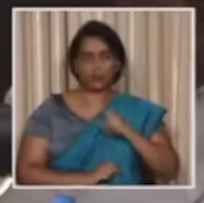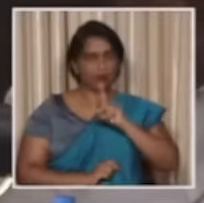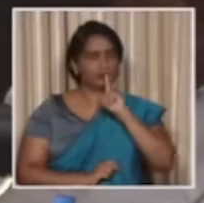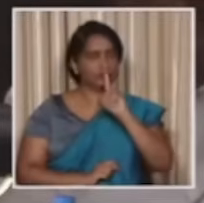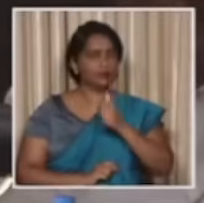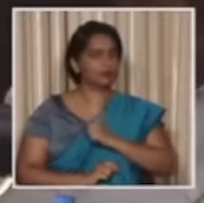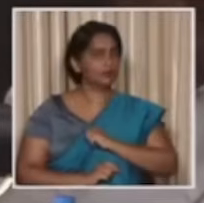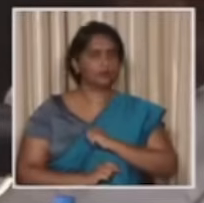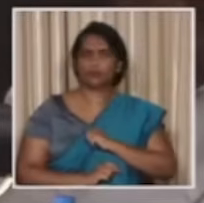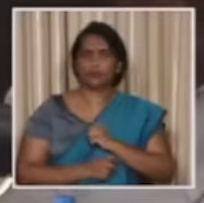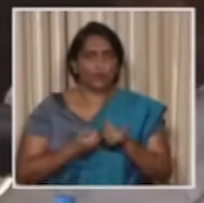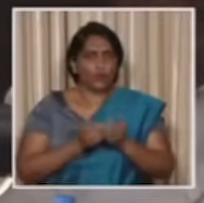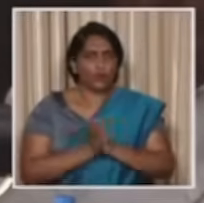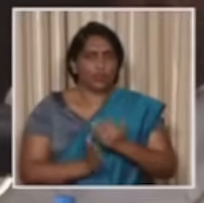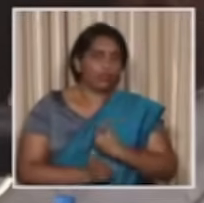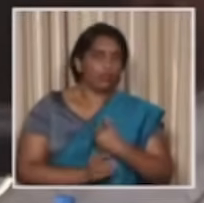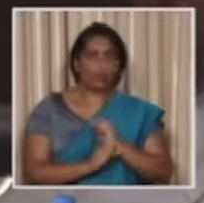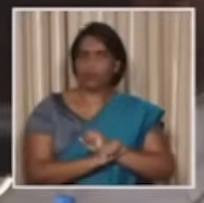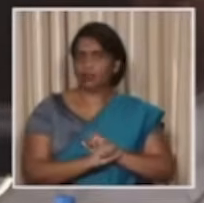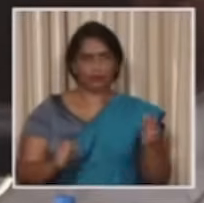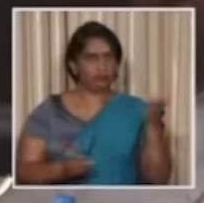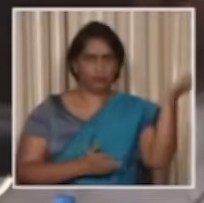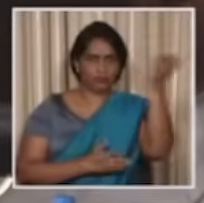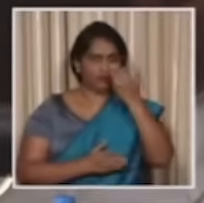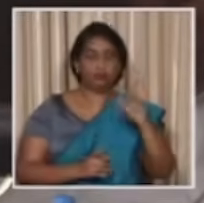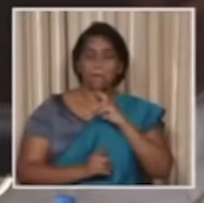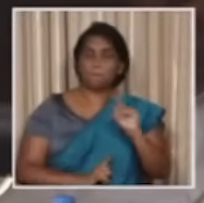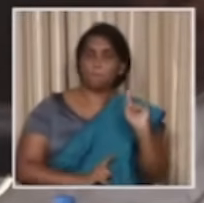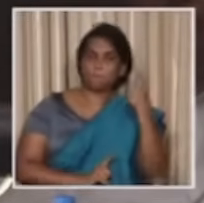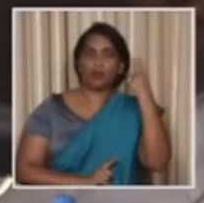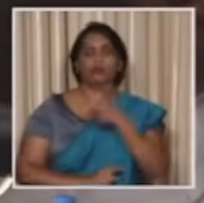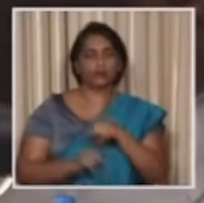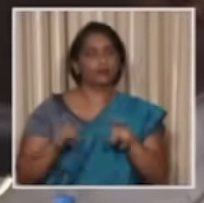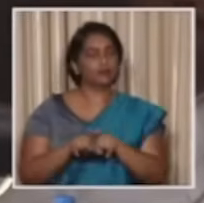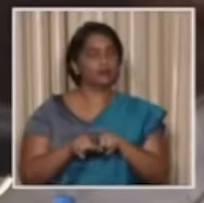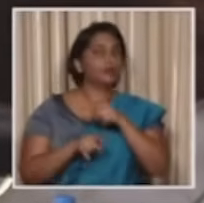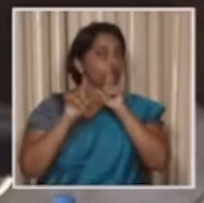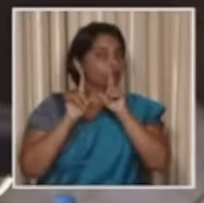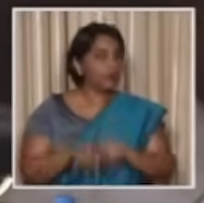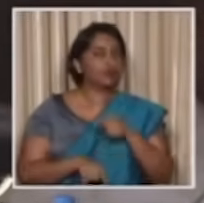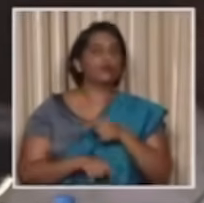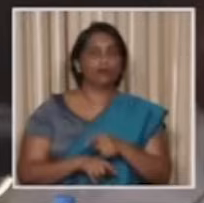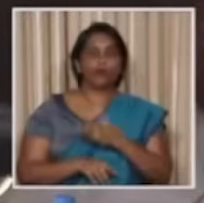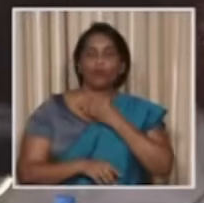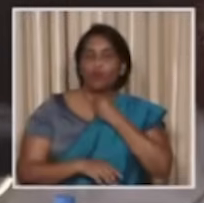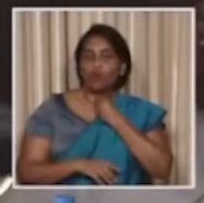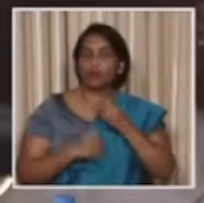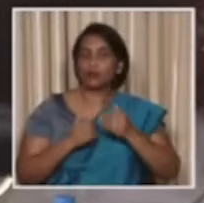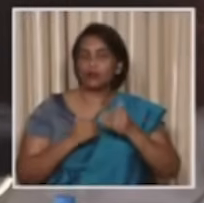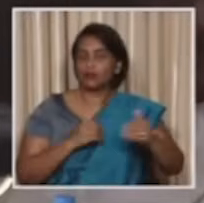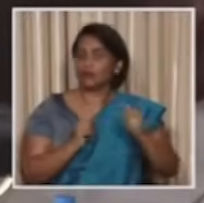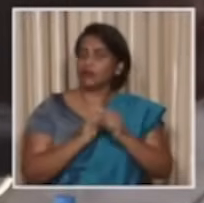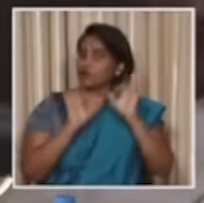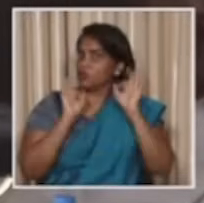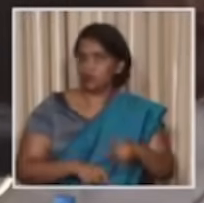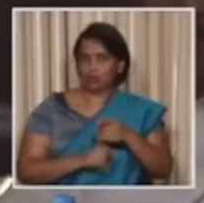කැමතියි මෙතන කිසිම ස්වකමැත්තක් නැහැ. මේක කරන්නේ බලෙන්. ඒ නිසා මේ බොරුව තවදුරටත් ගෙනියන්න එපා